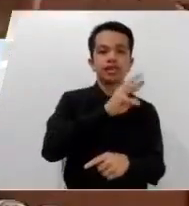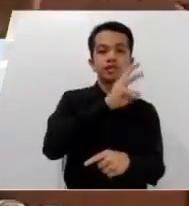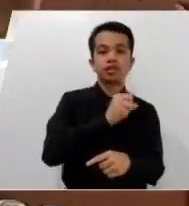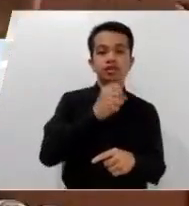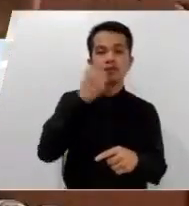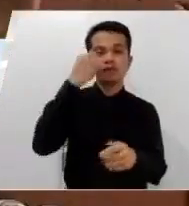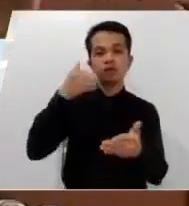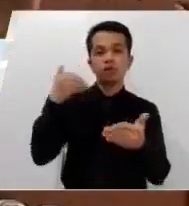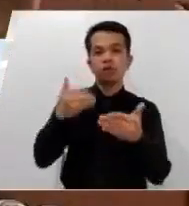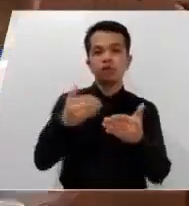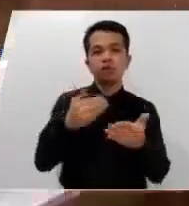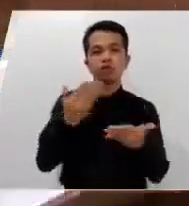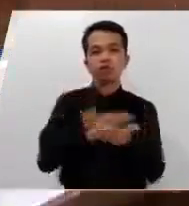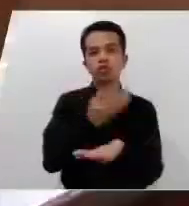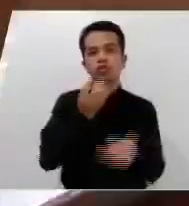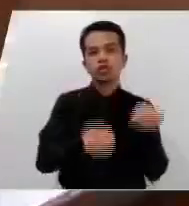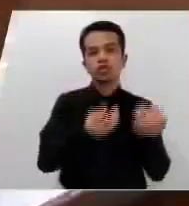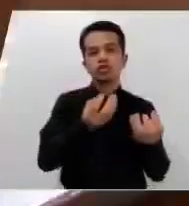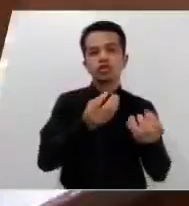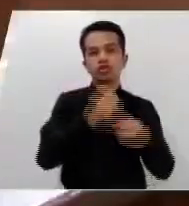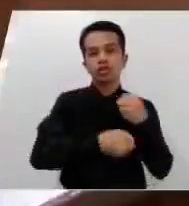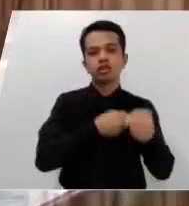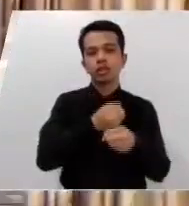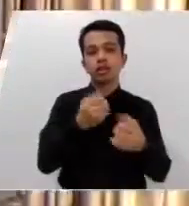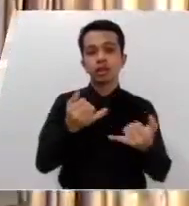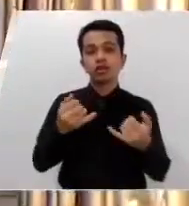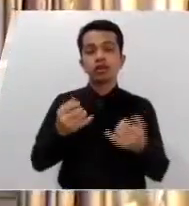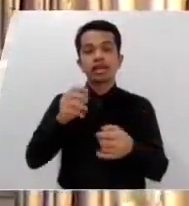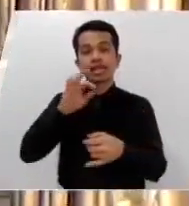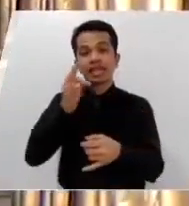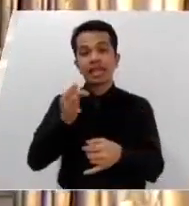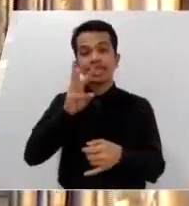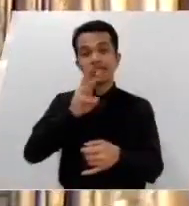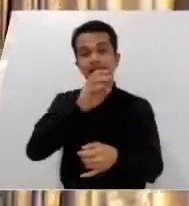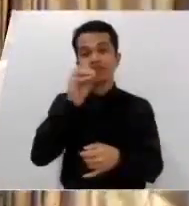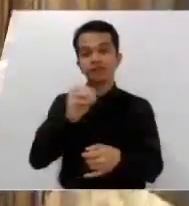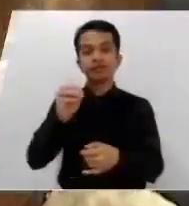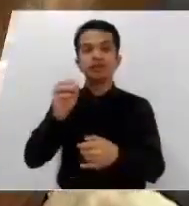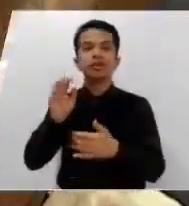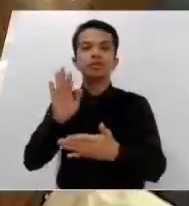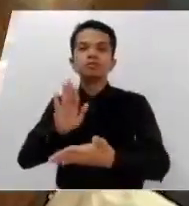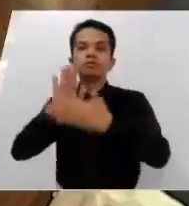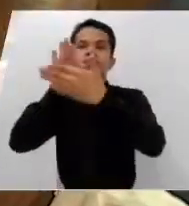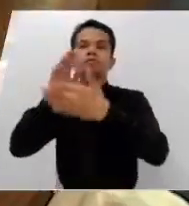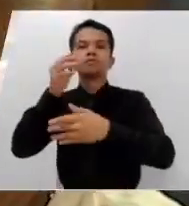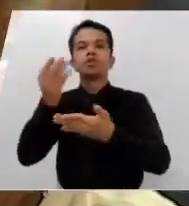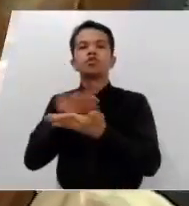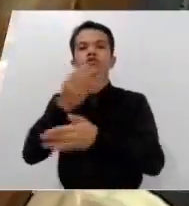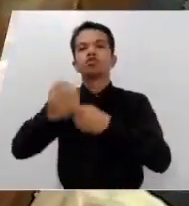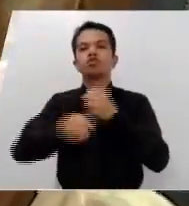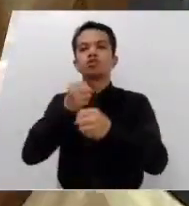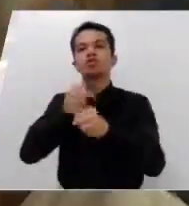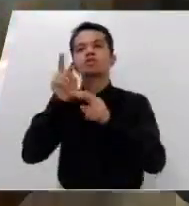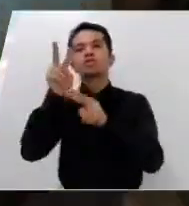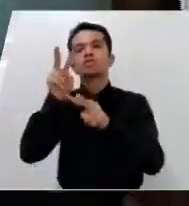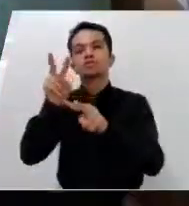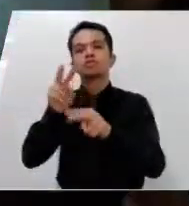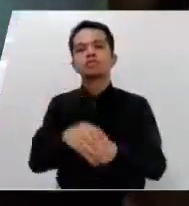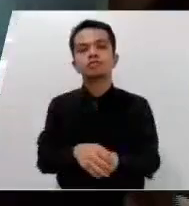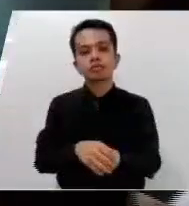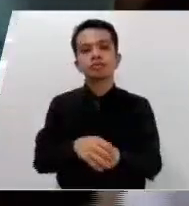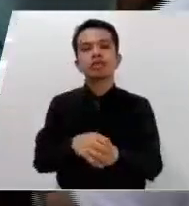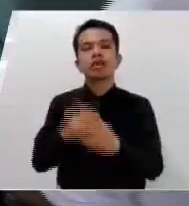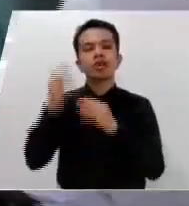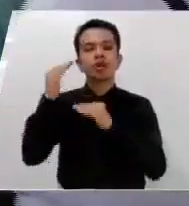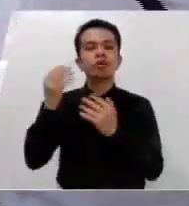taon. 96% daw ng mga Pilipino haharap sa bagong taon na may pag-asa. Huling pumalo yan sa ganyang kataason pang